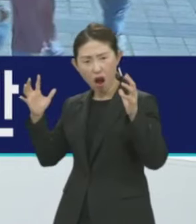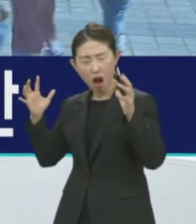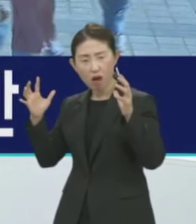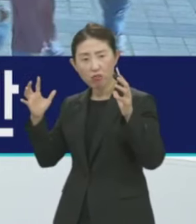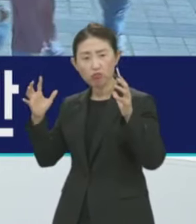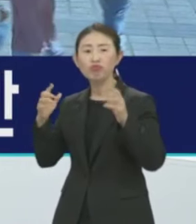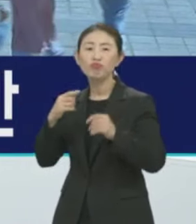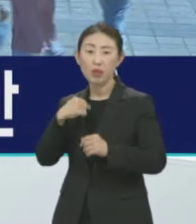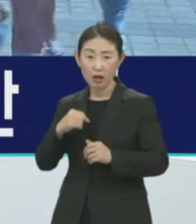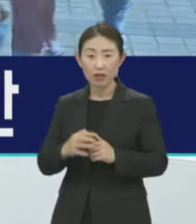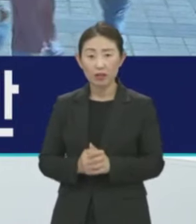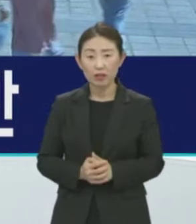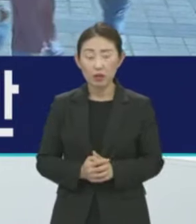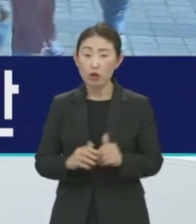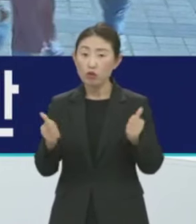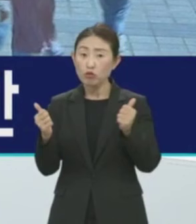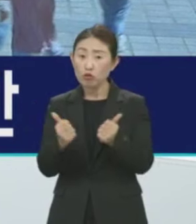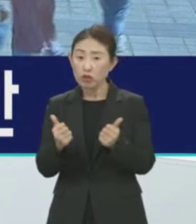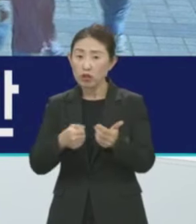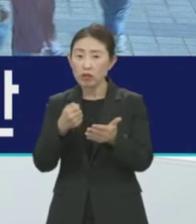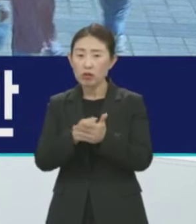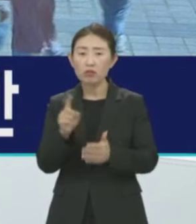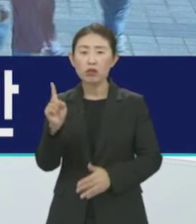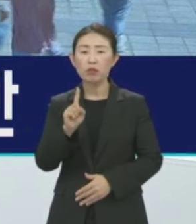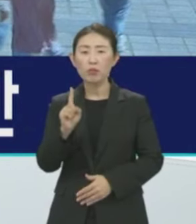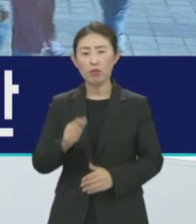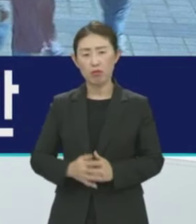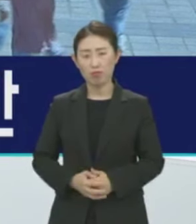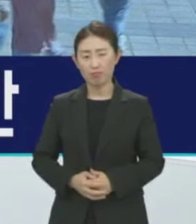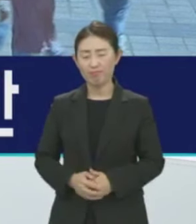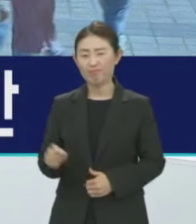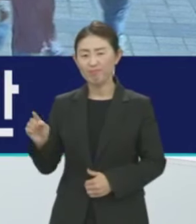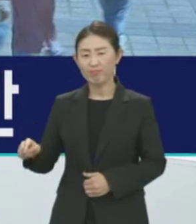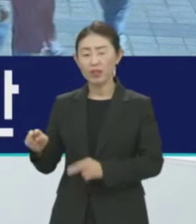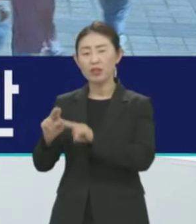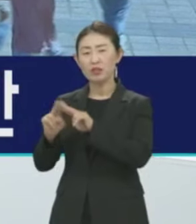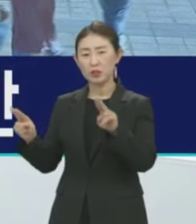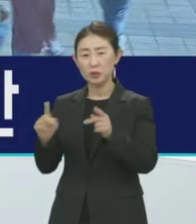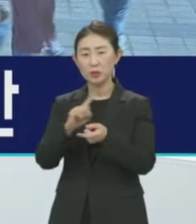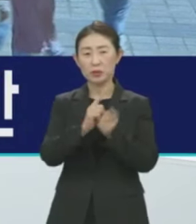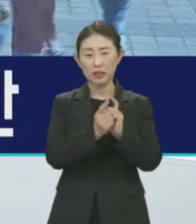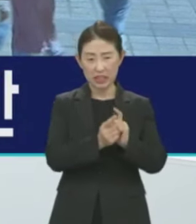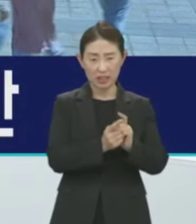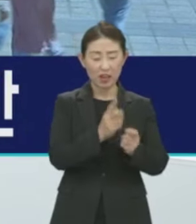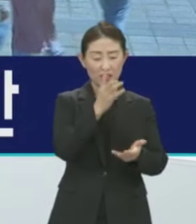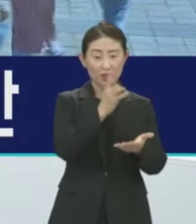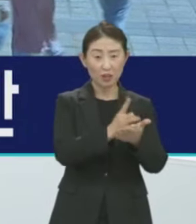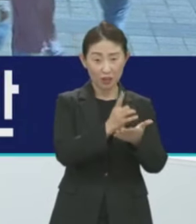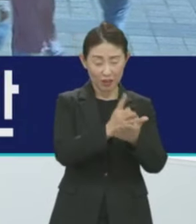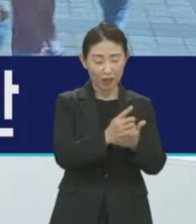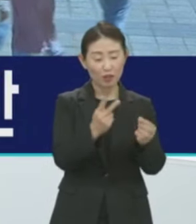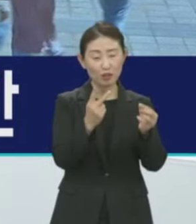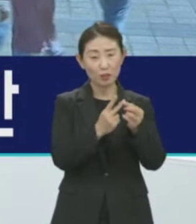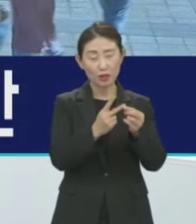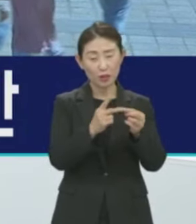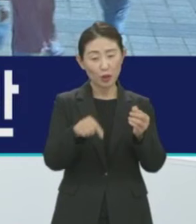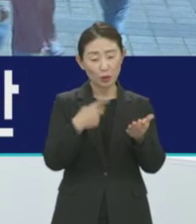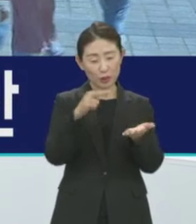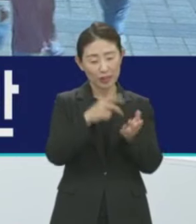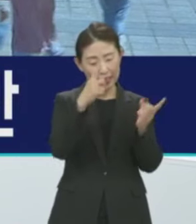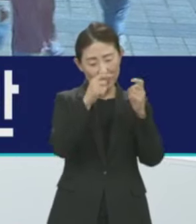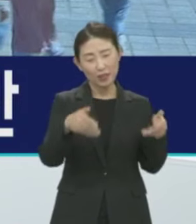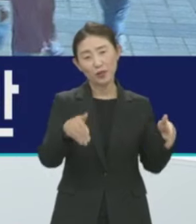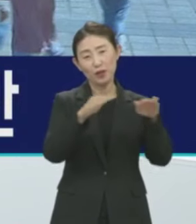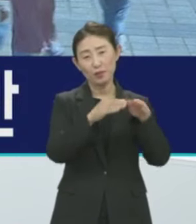논란이 컸었는데요. 국회에서 천안 독립기념관에 특별관을 건립하는 방식으로 가닥을 잡아 기존